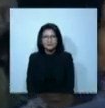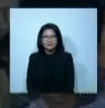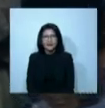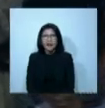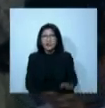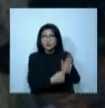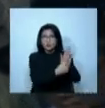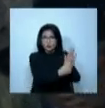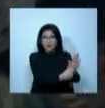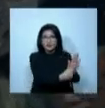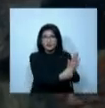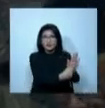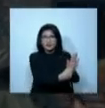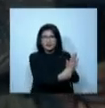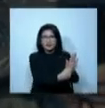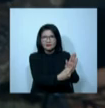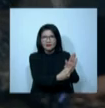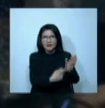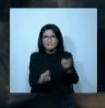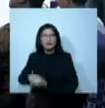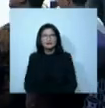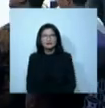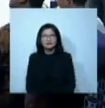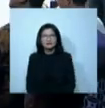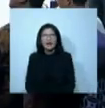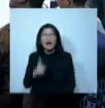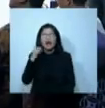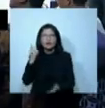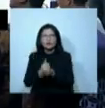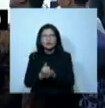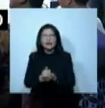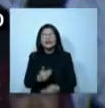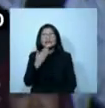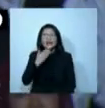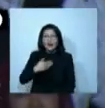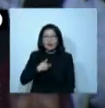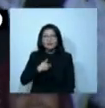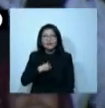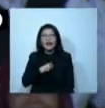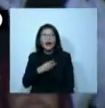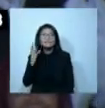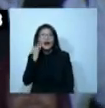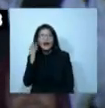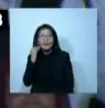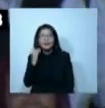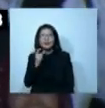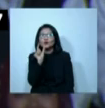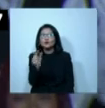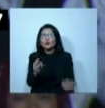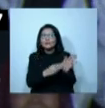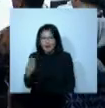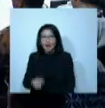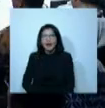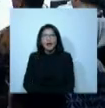mengamplifikasi bahwa jagoan merekalah yang paling mantap dalam perdebatan semalam sementara jagoan yang lain itu tidak oke kan kalau Mak jujur